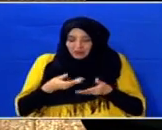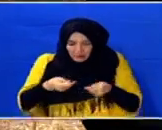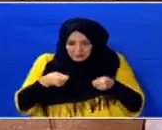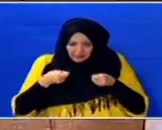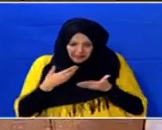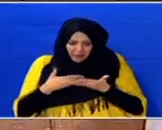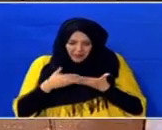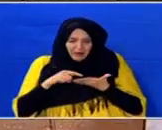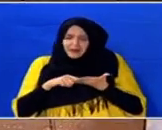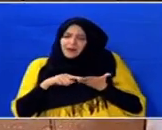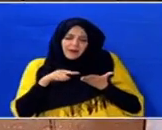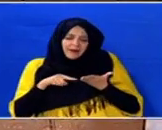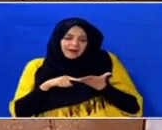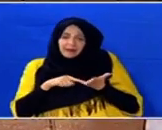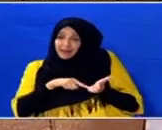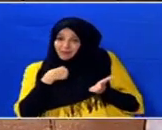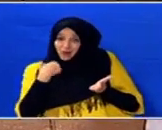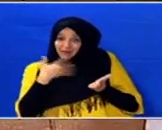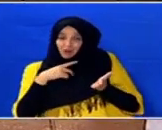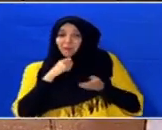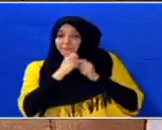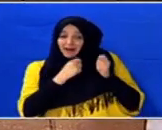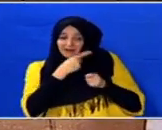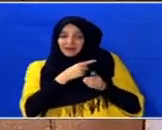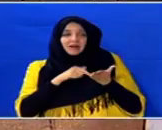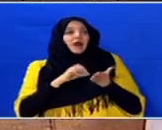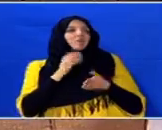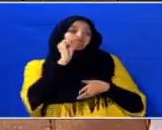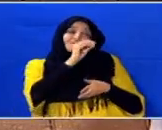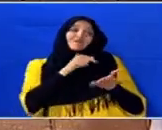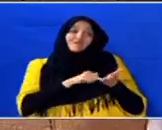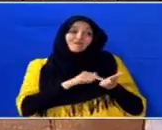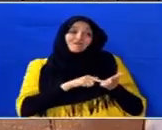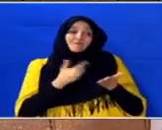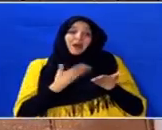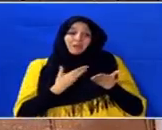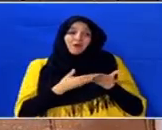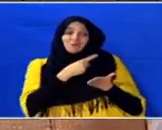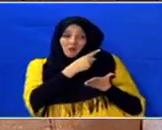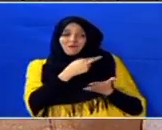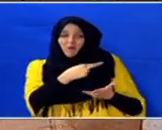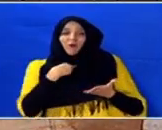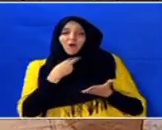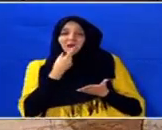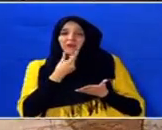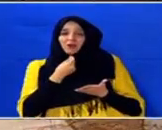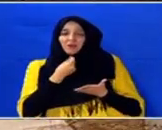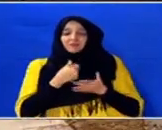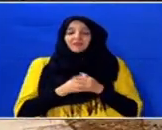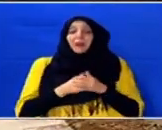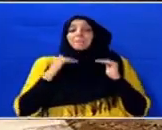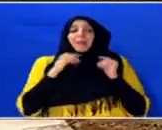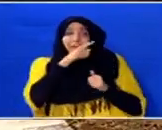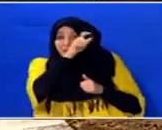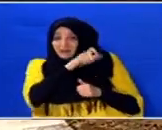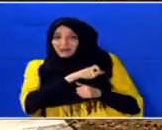الدين ويجب عليك سداد هذا الدين. حتى ولو مات هذا